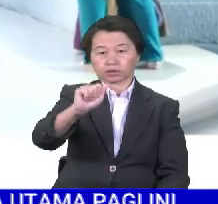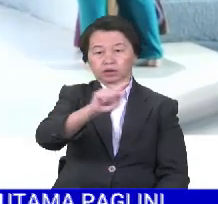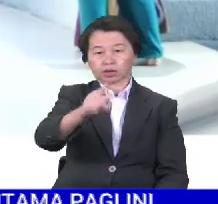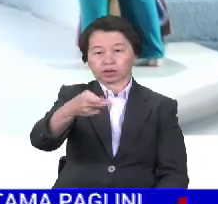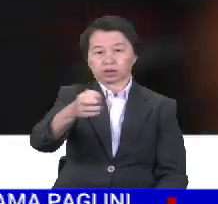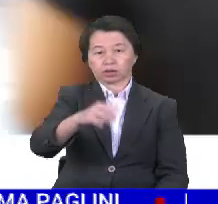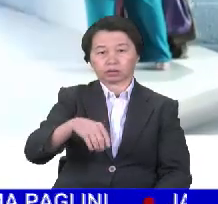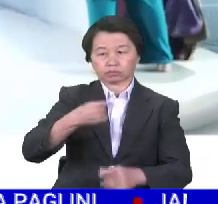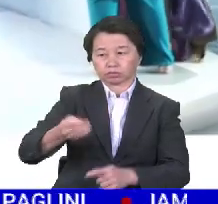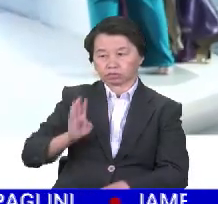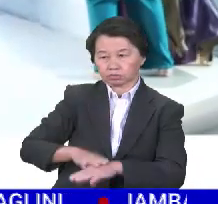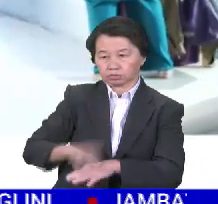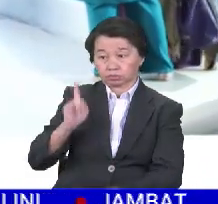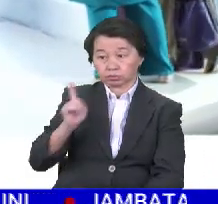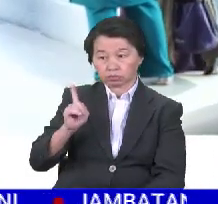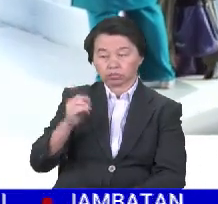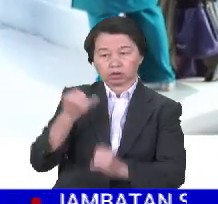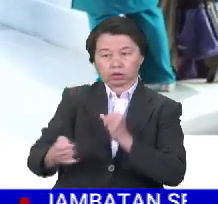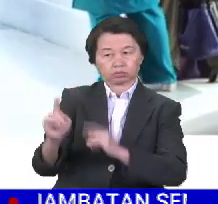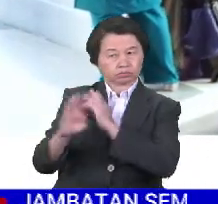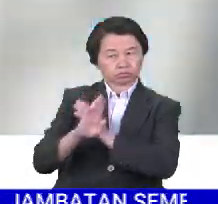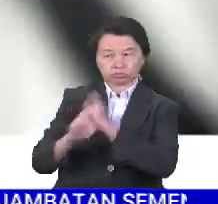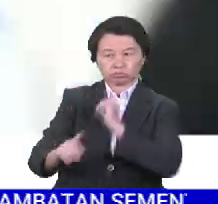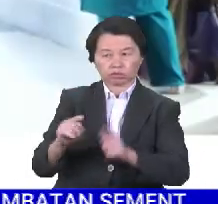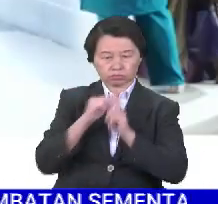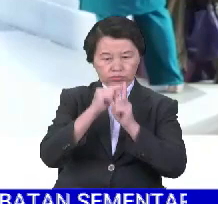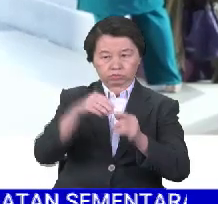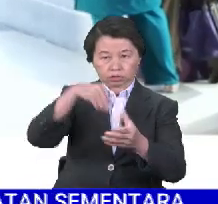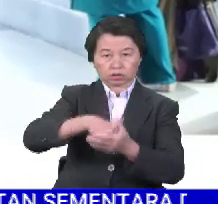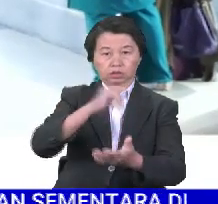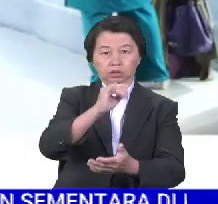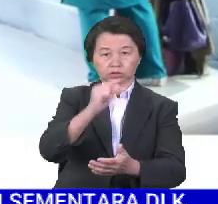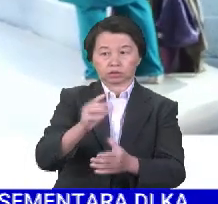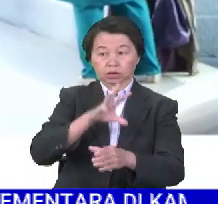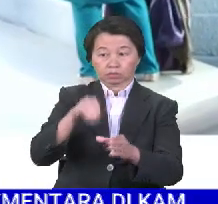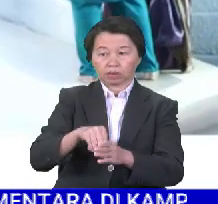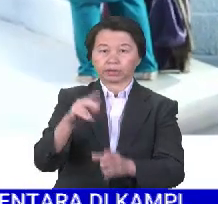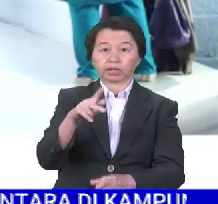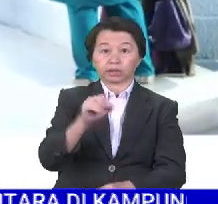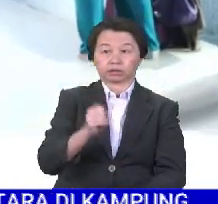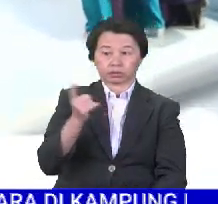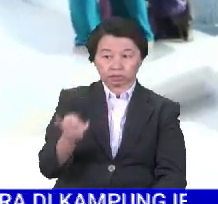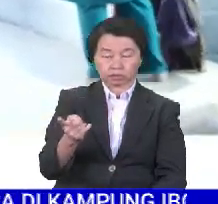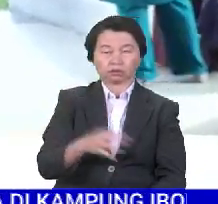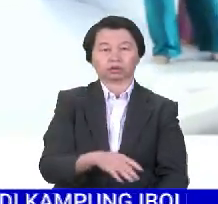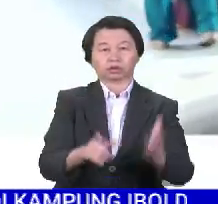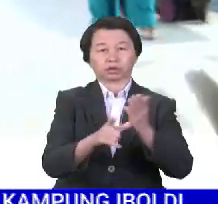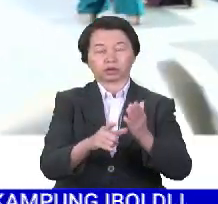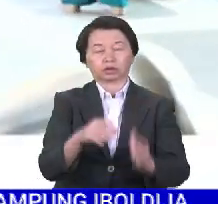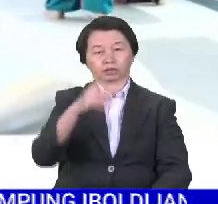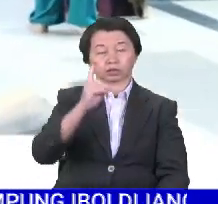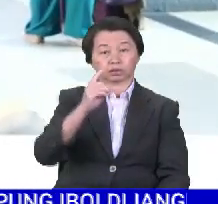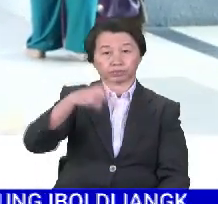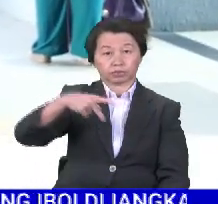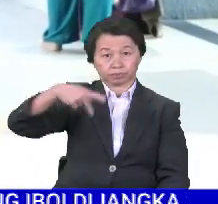Hamid mengeluarkan amaran akhir berhubung larangan membuat kenyataan membabitkan kes berkenaan. Timbalan Pendakwa Raya